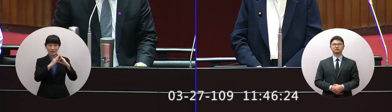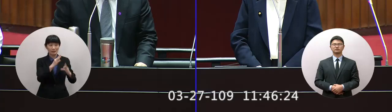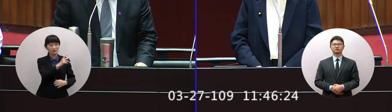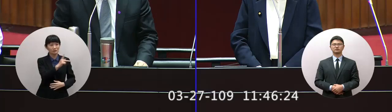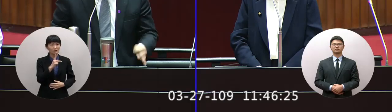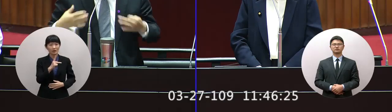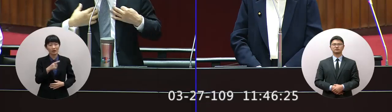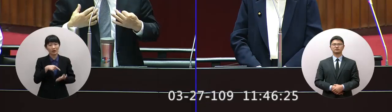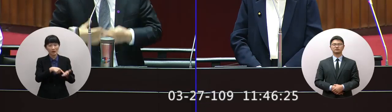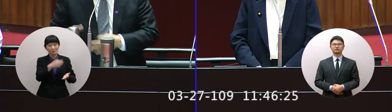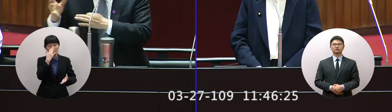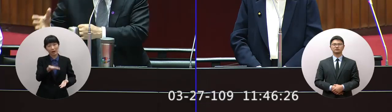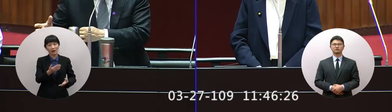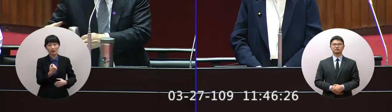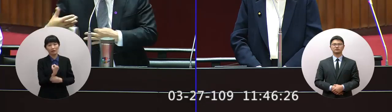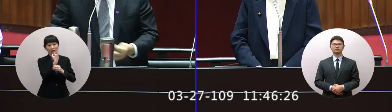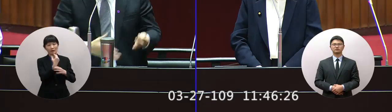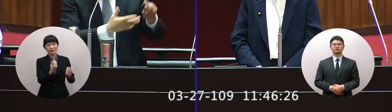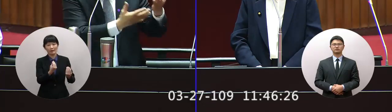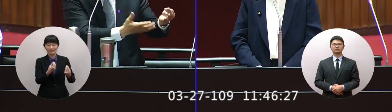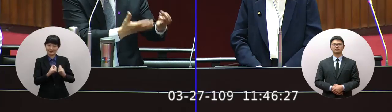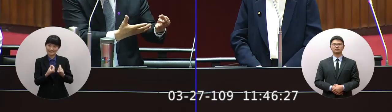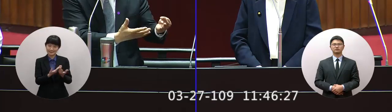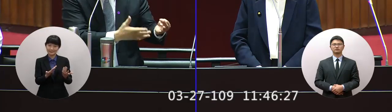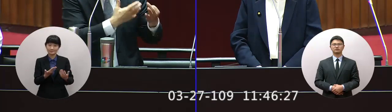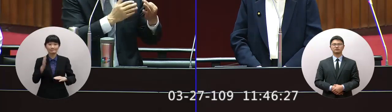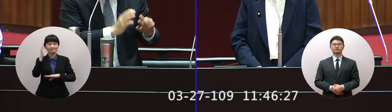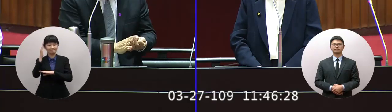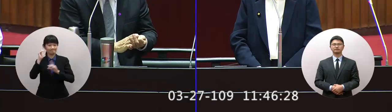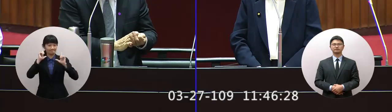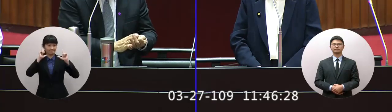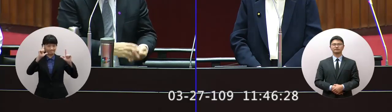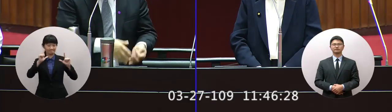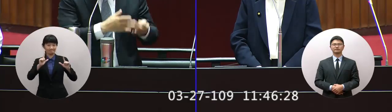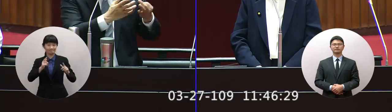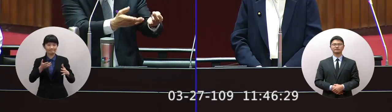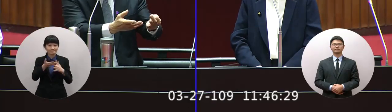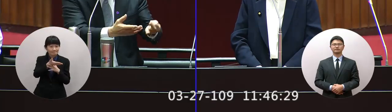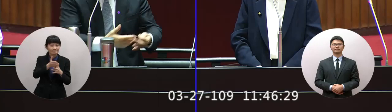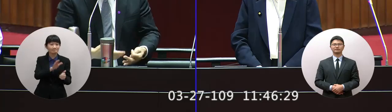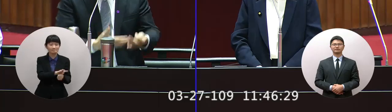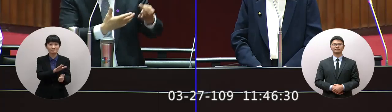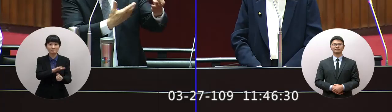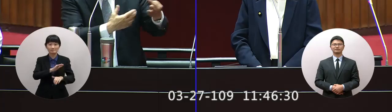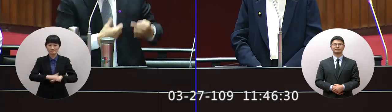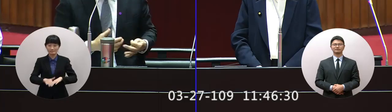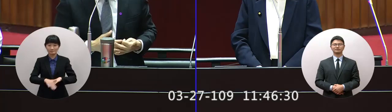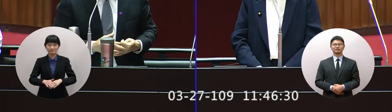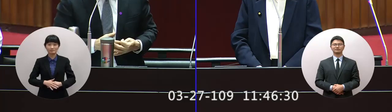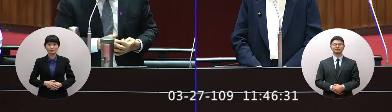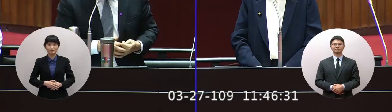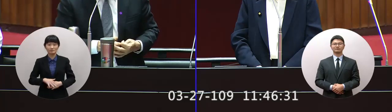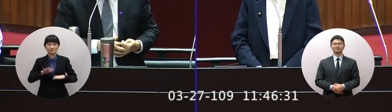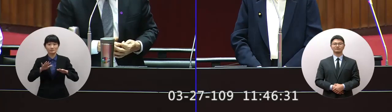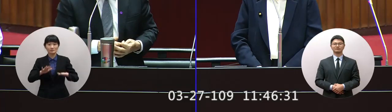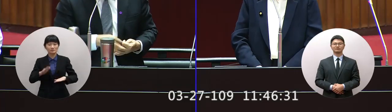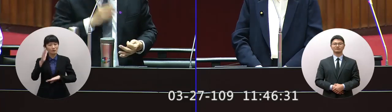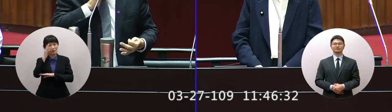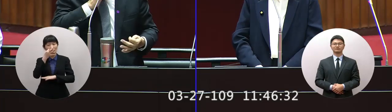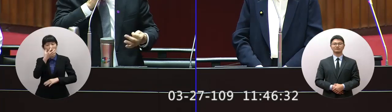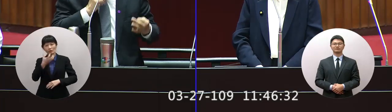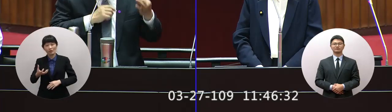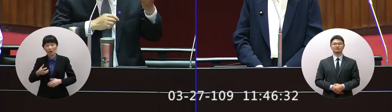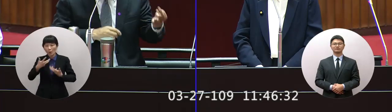听你这一套，但我们鼓励给他们一些机会，政府反正亏也不会亏很